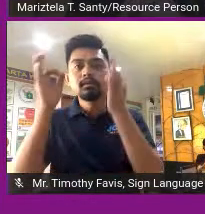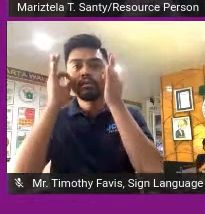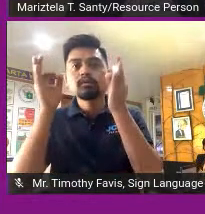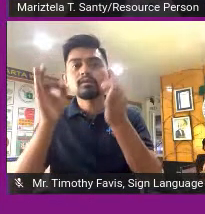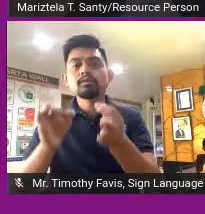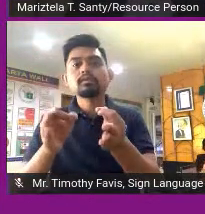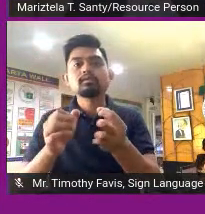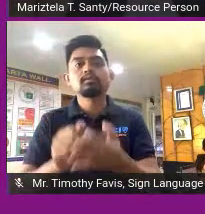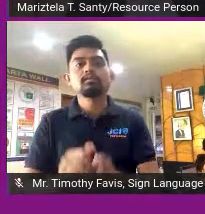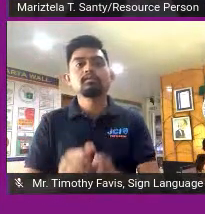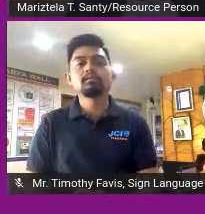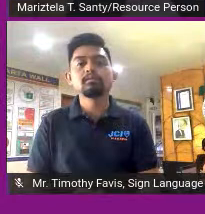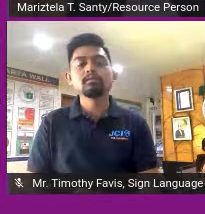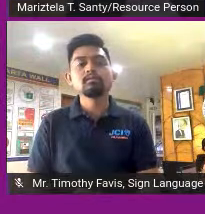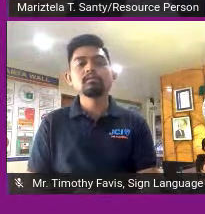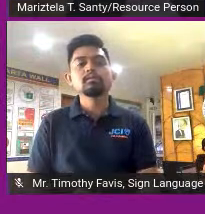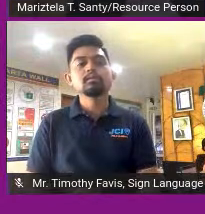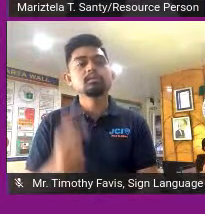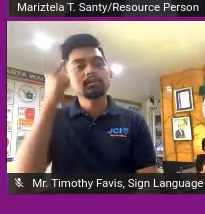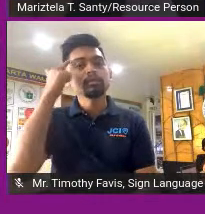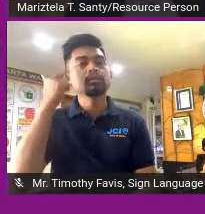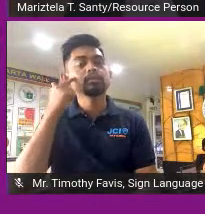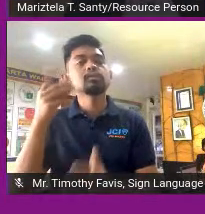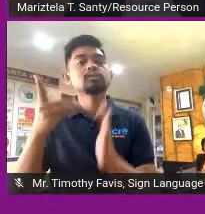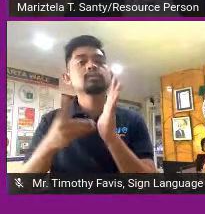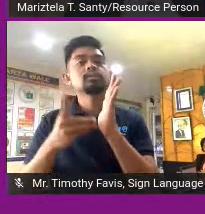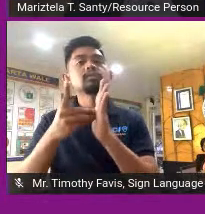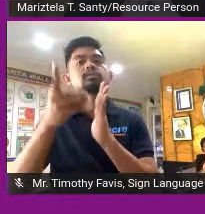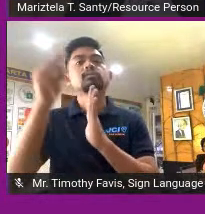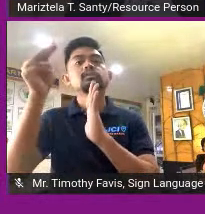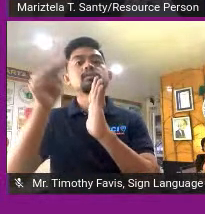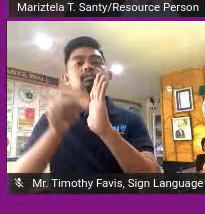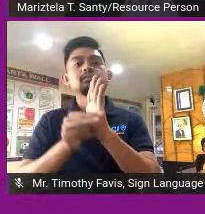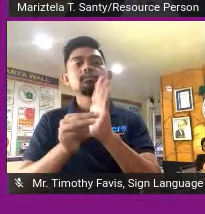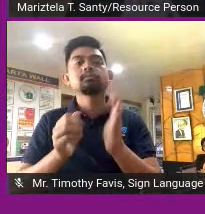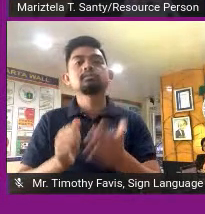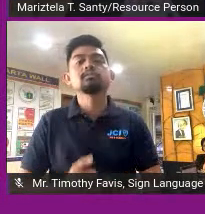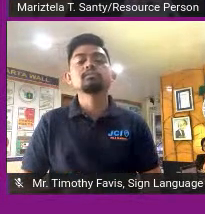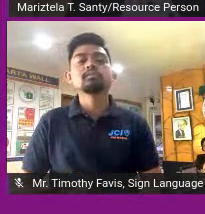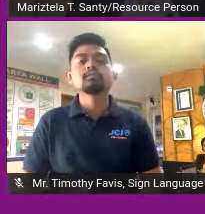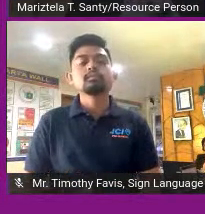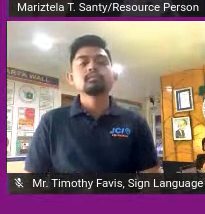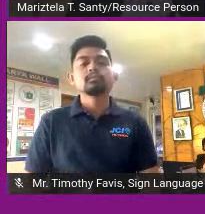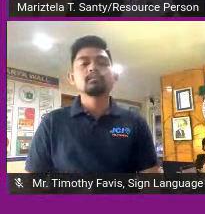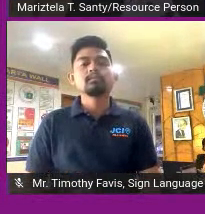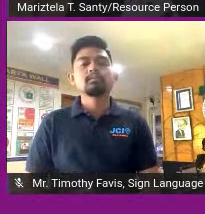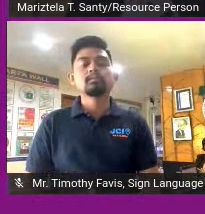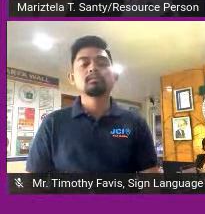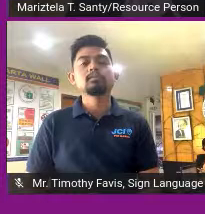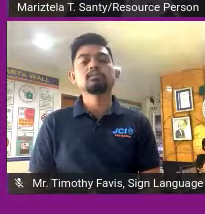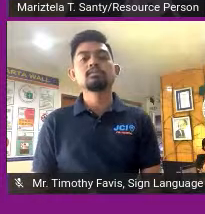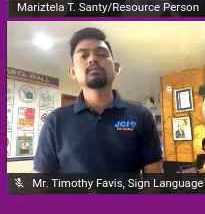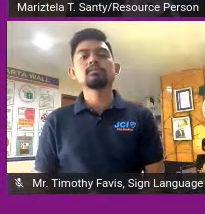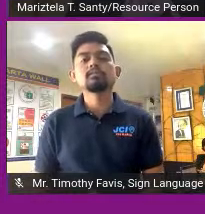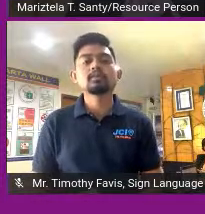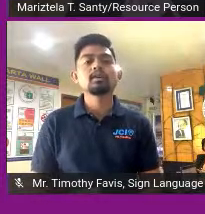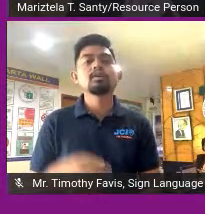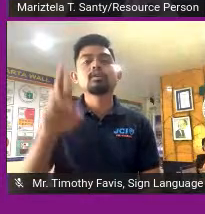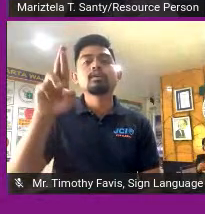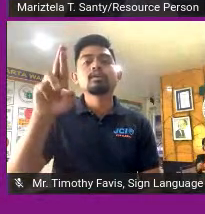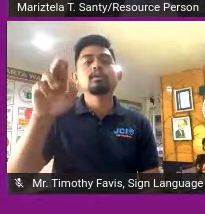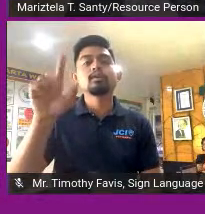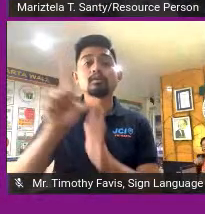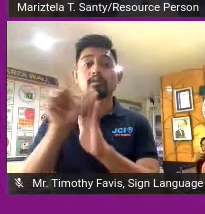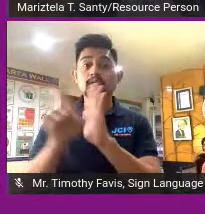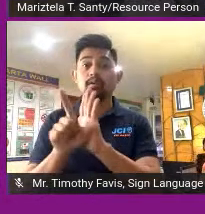pansin pagdating sa gender and development. Kaya nga isa sa mandato ay ni Magna Carta of Women